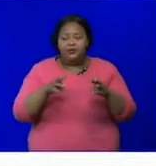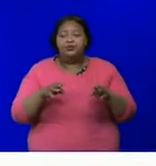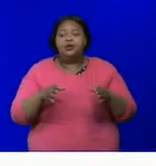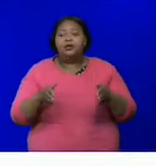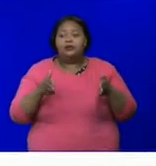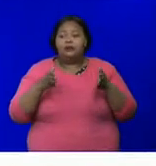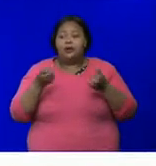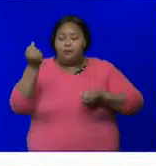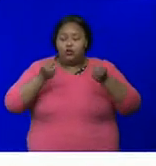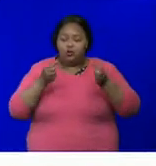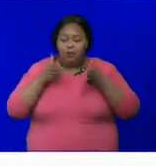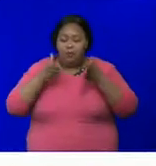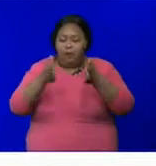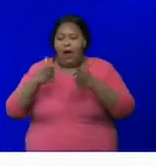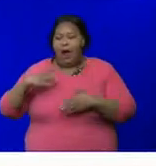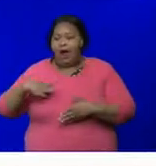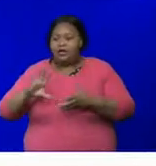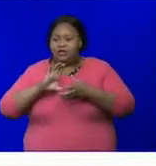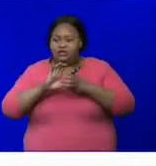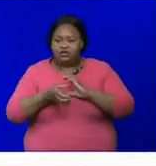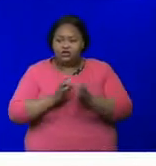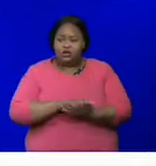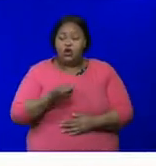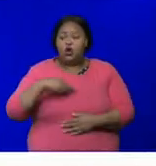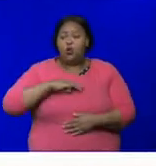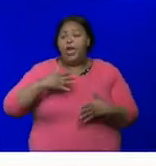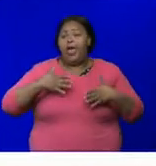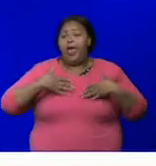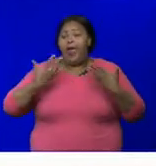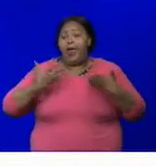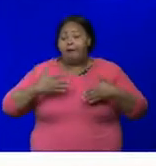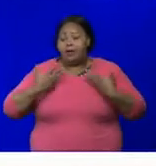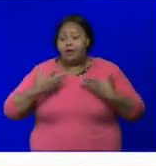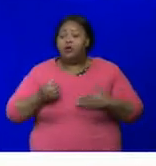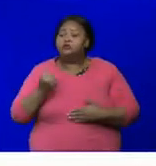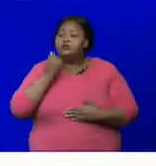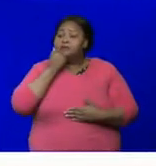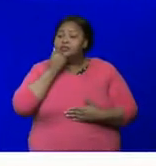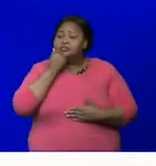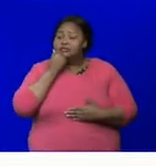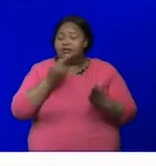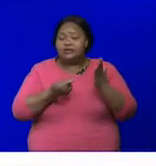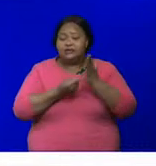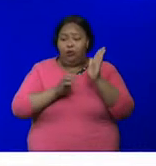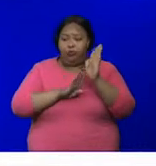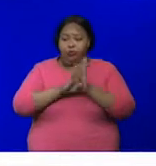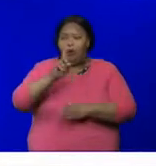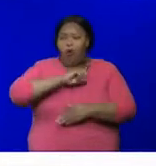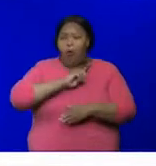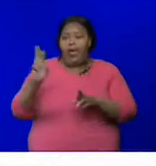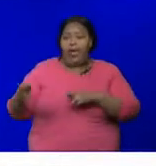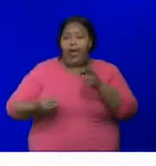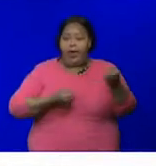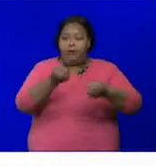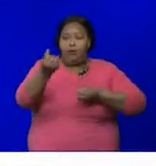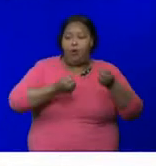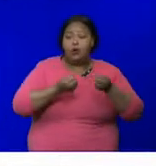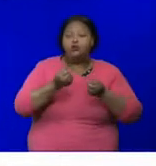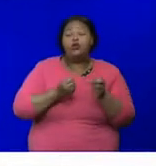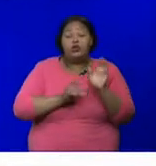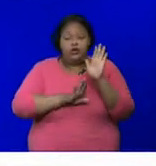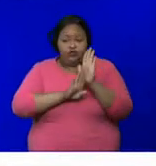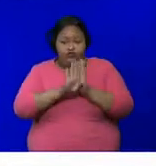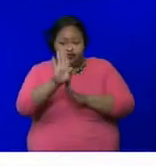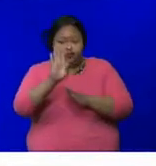corner, we want to see the material. No matter what you say, no matter what you say, the car that